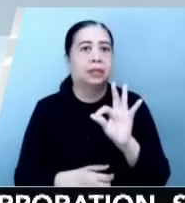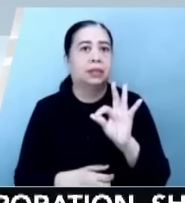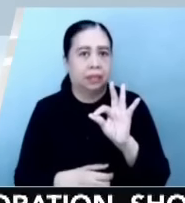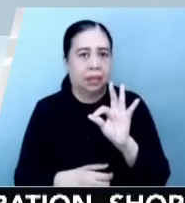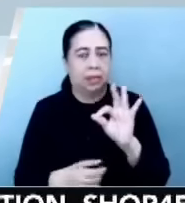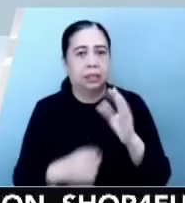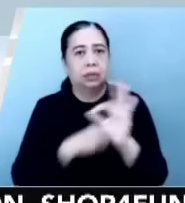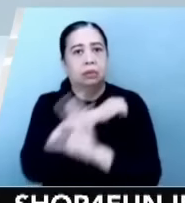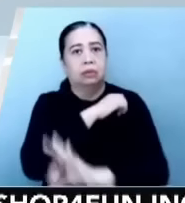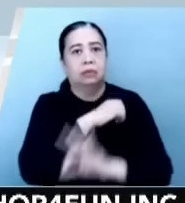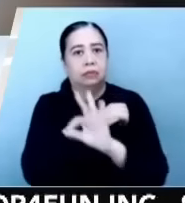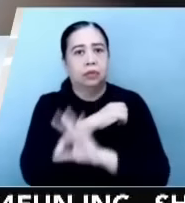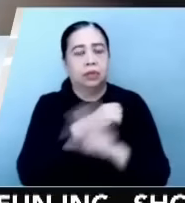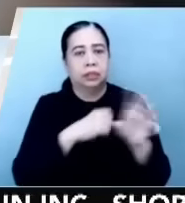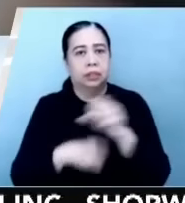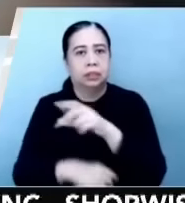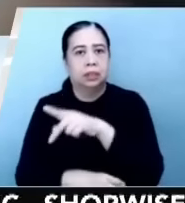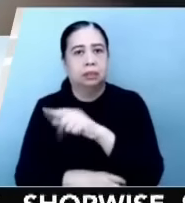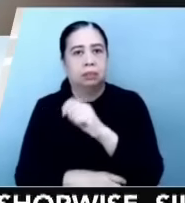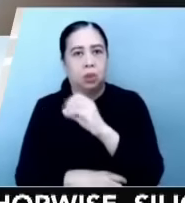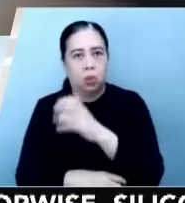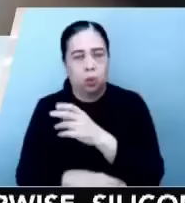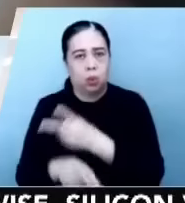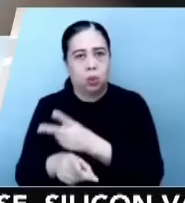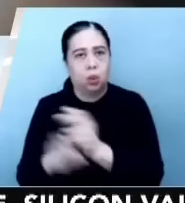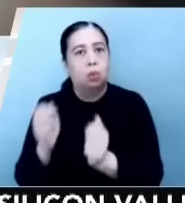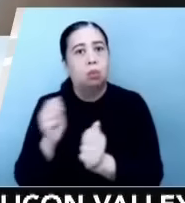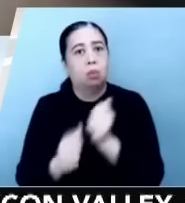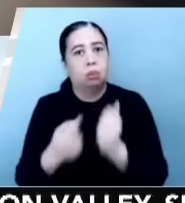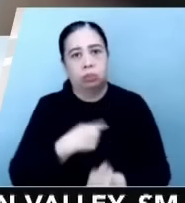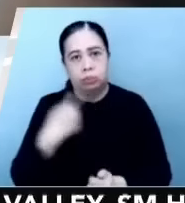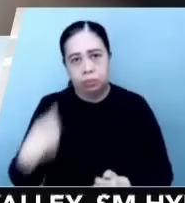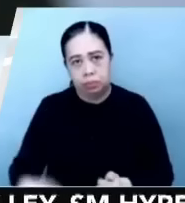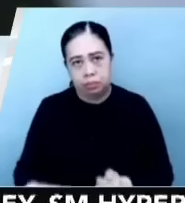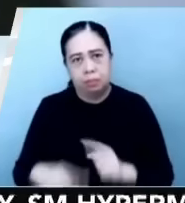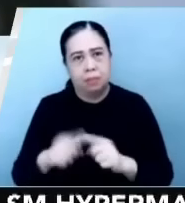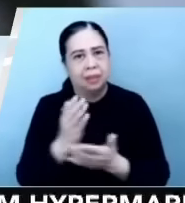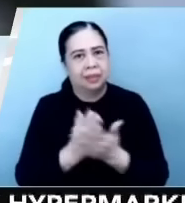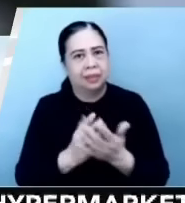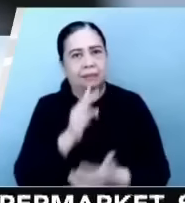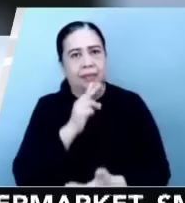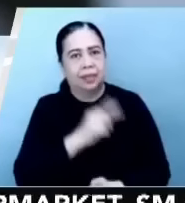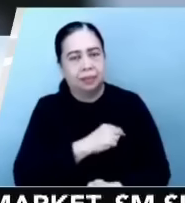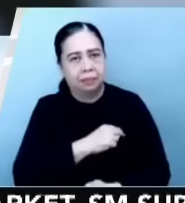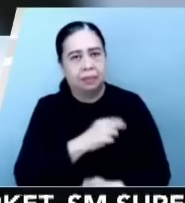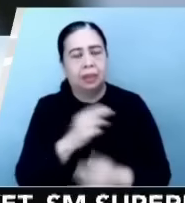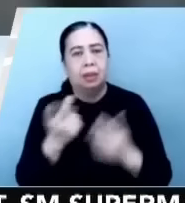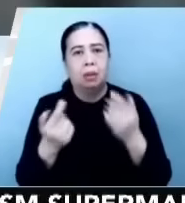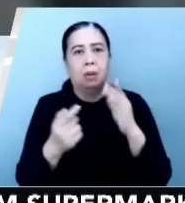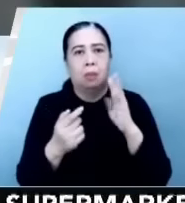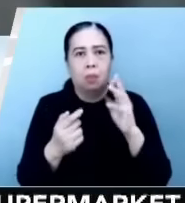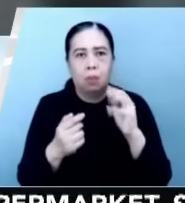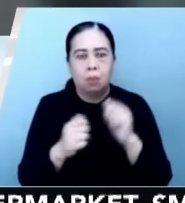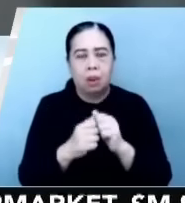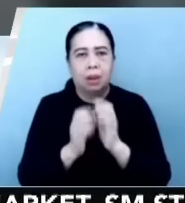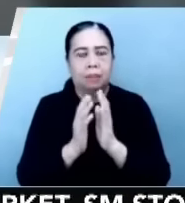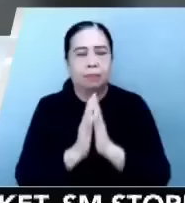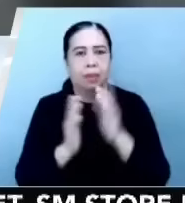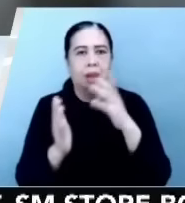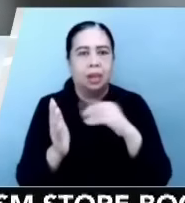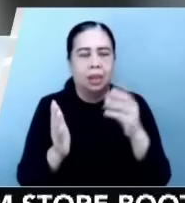nasa kusodiya ng PAOK. Karamihan ay Chinese, pero meron ding Vietnamese, Burmese at Malaysian. Apat sa